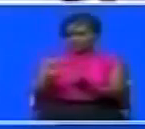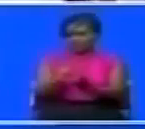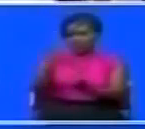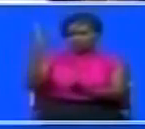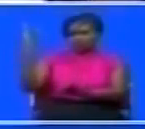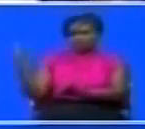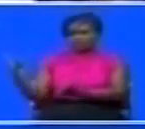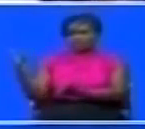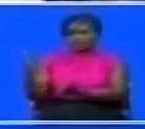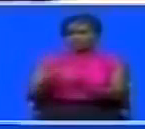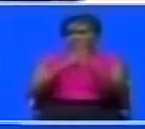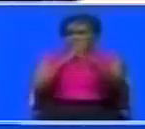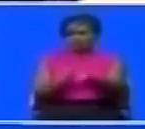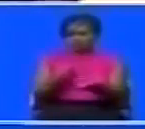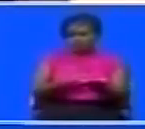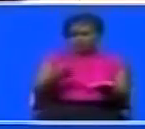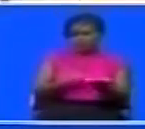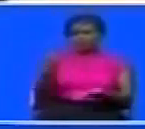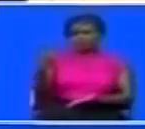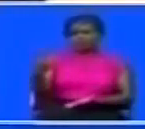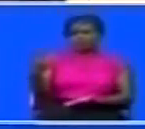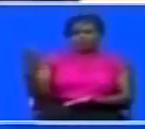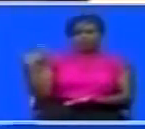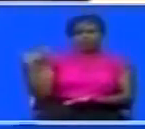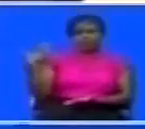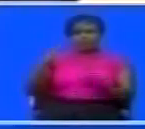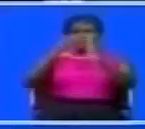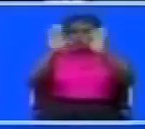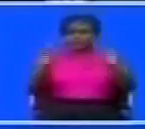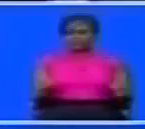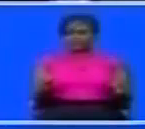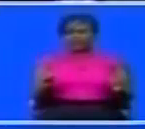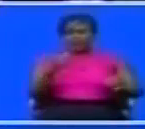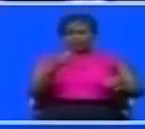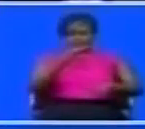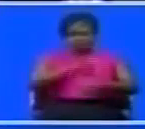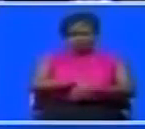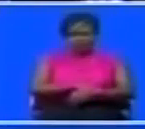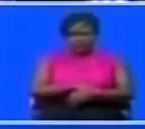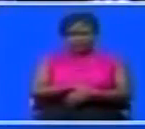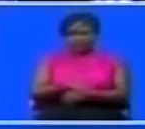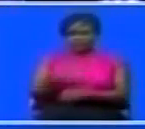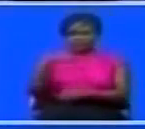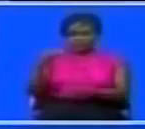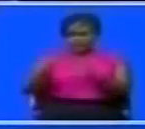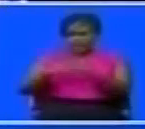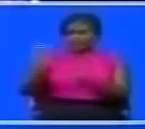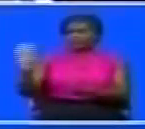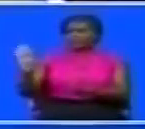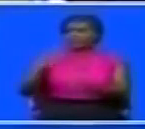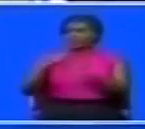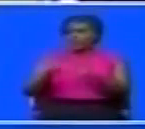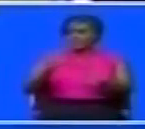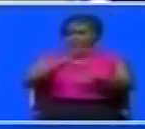2013-2014 iliyotolewa wiki mbili zilizopita. Walikuwa wamebajetia kufanya kupata pesa bilioni 9.5, lakini walipata